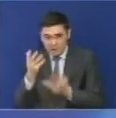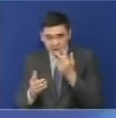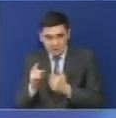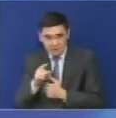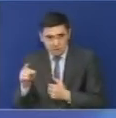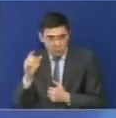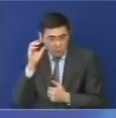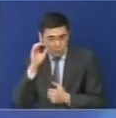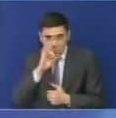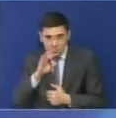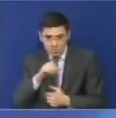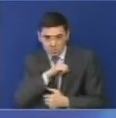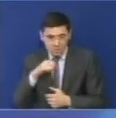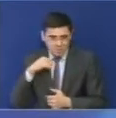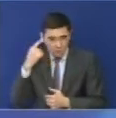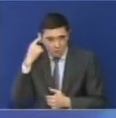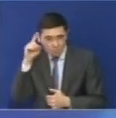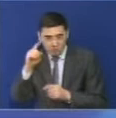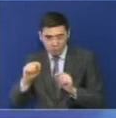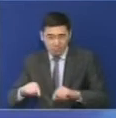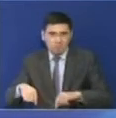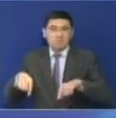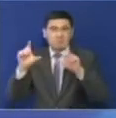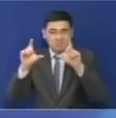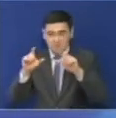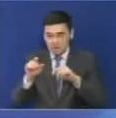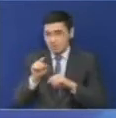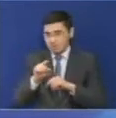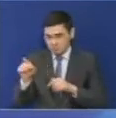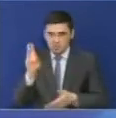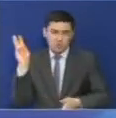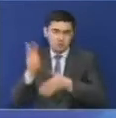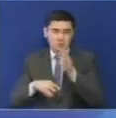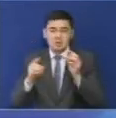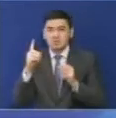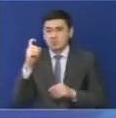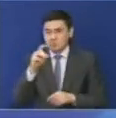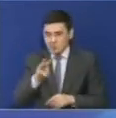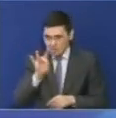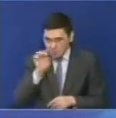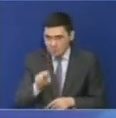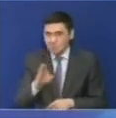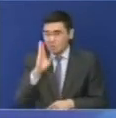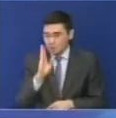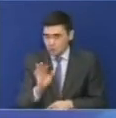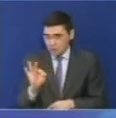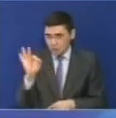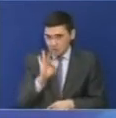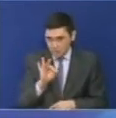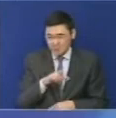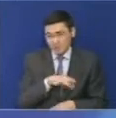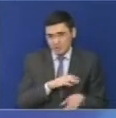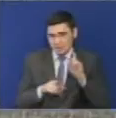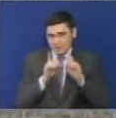көрсеткіш мөлшерінде айыппұл қарастырылған. Бұл туралы кәсіпкерлік бөлім өкілдерінің қатысуымен өткен онлайн баспасөз мәслихатында айтылды.